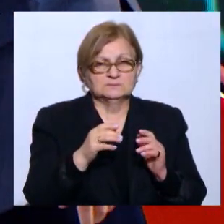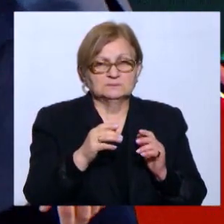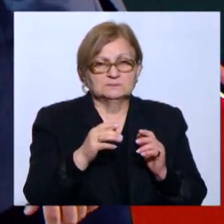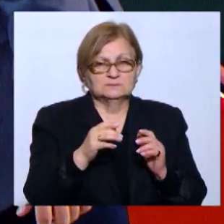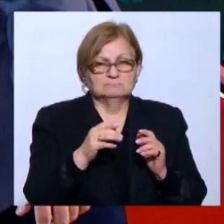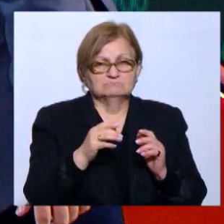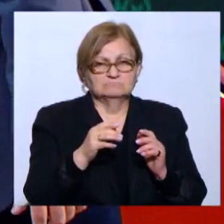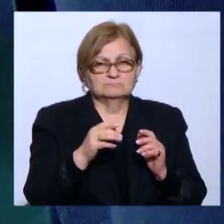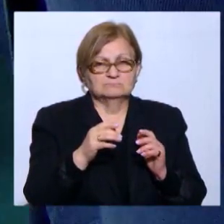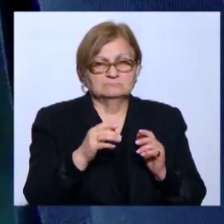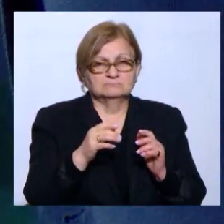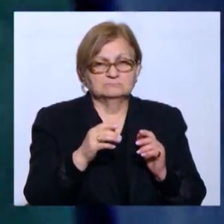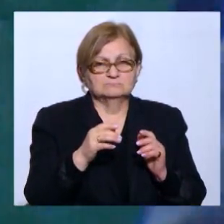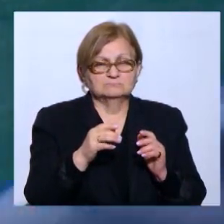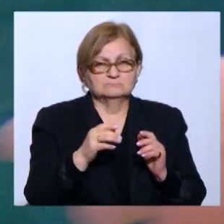ditrom